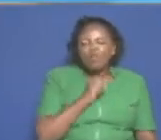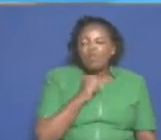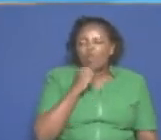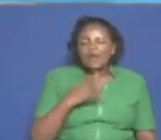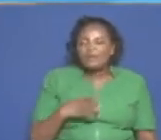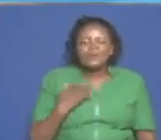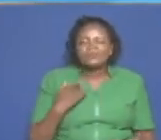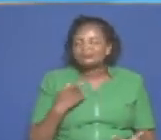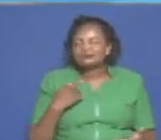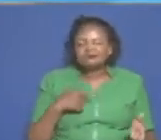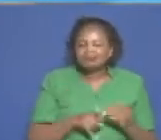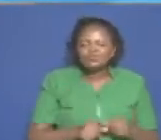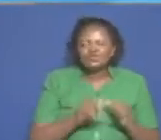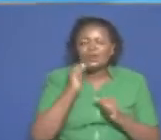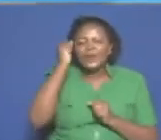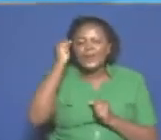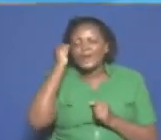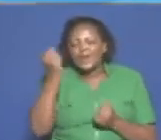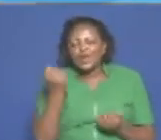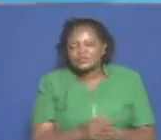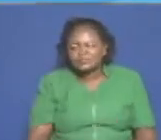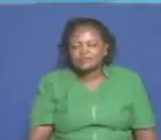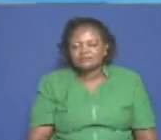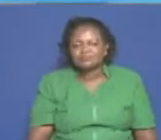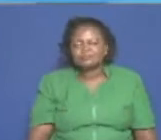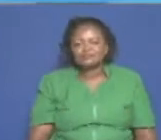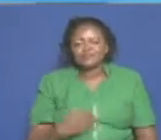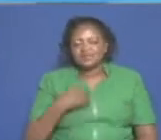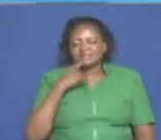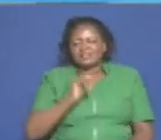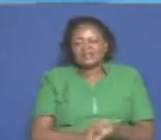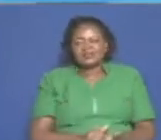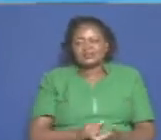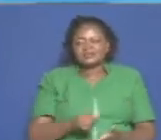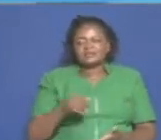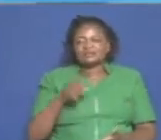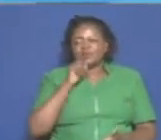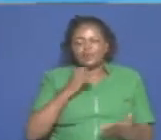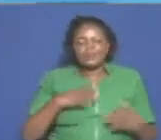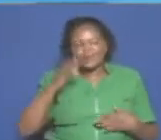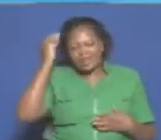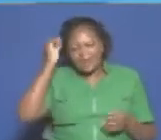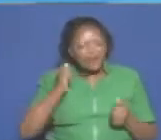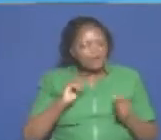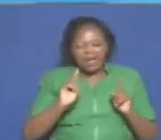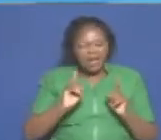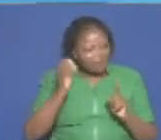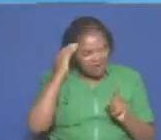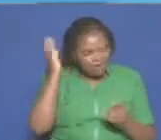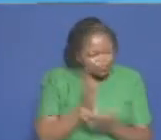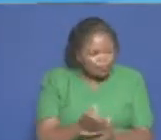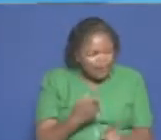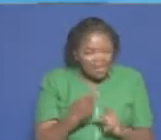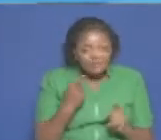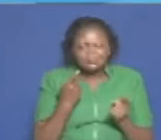wanaingia katika ulingo wa kiongozi, uongozi. Sisemi kwamba wazee wajasoma, wamesoma, na ona kwamba kwa njia moja